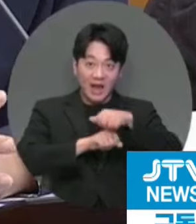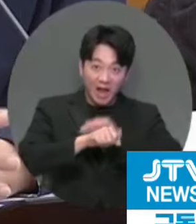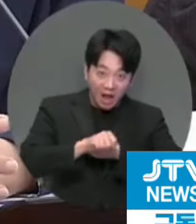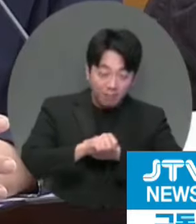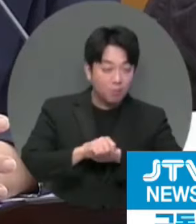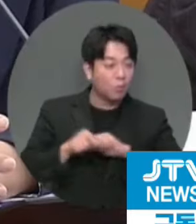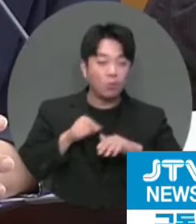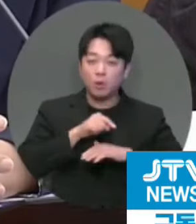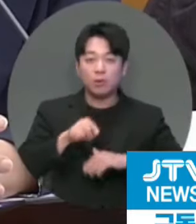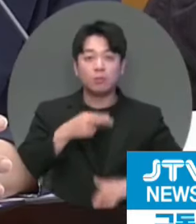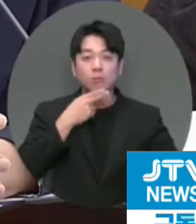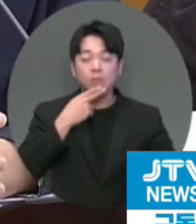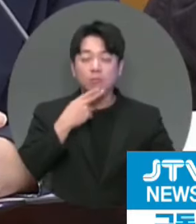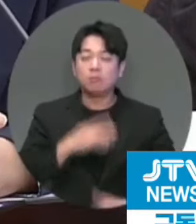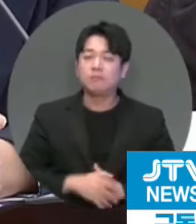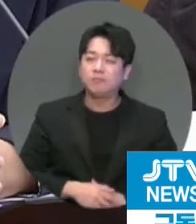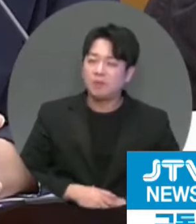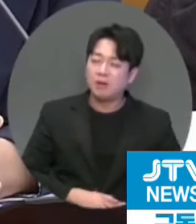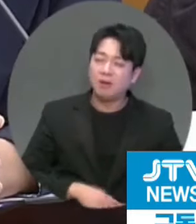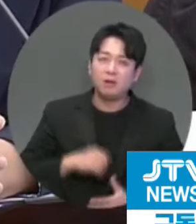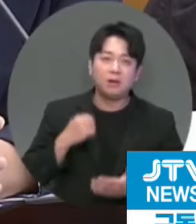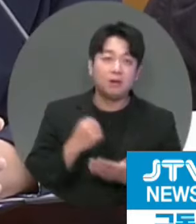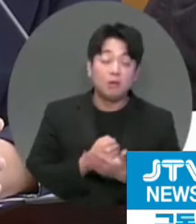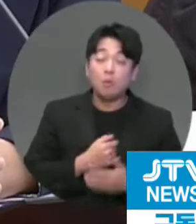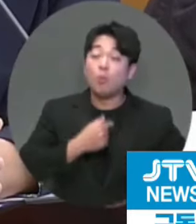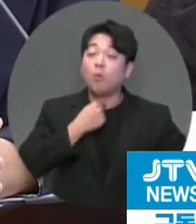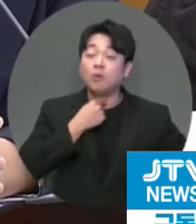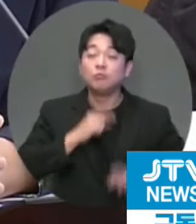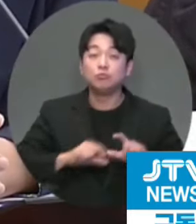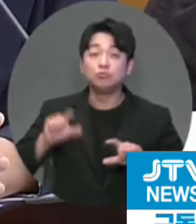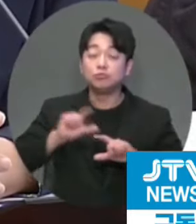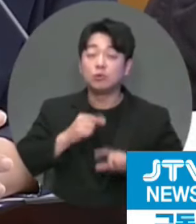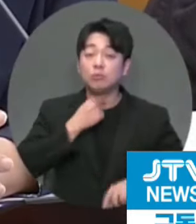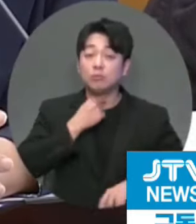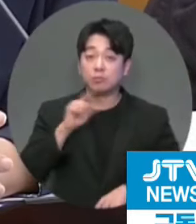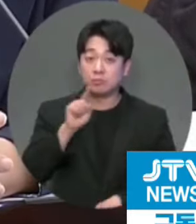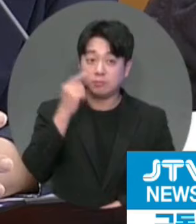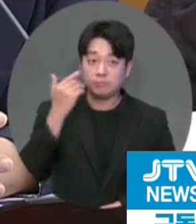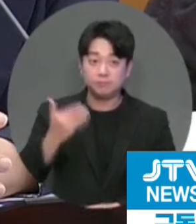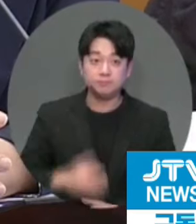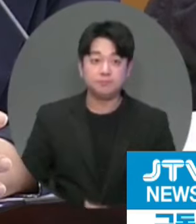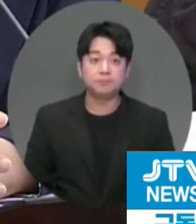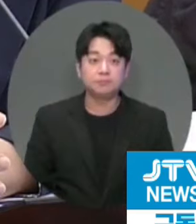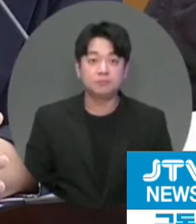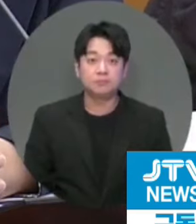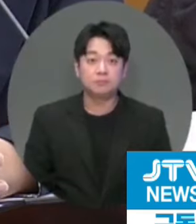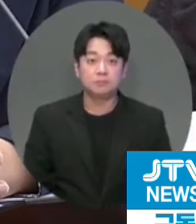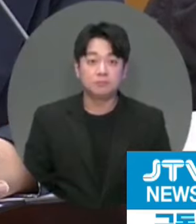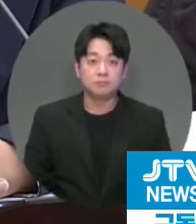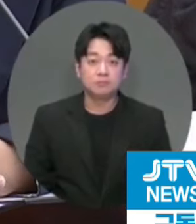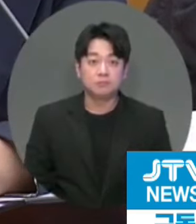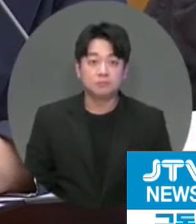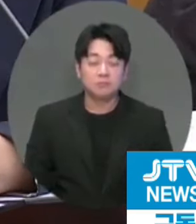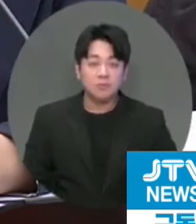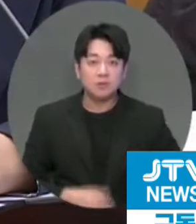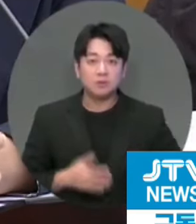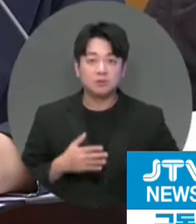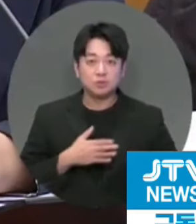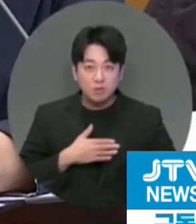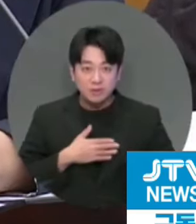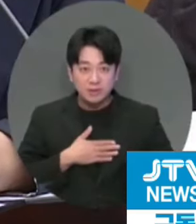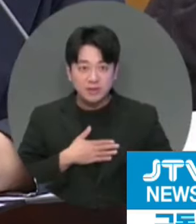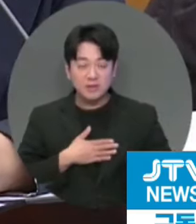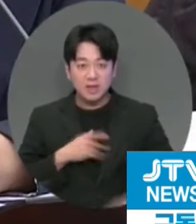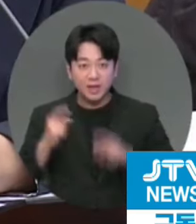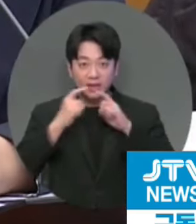그러면 무엇을 원하십니까? 최소한 어떤 것이 있으면 좋겠습니까? 저희는 최소한 저희 신변을 보호할 수